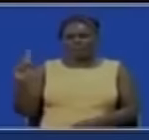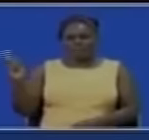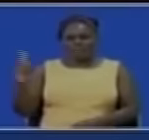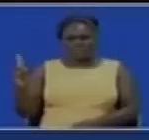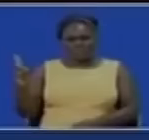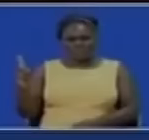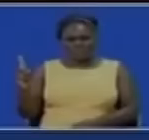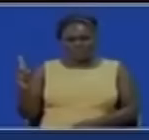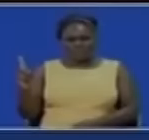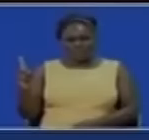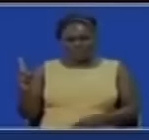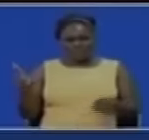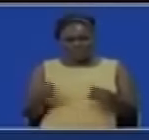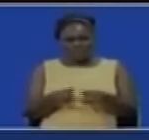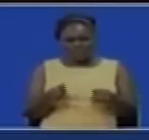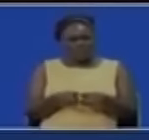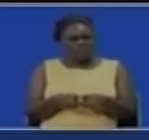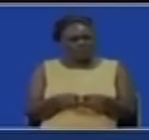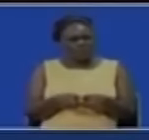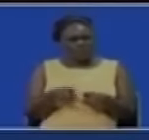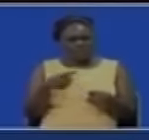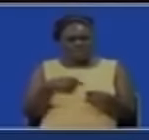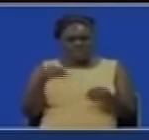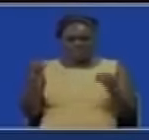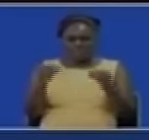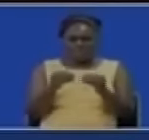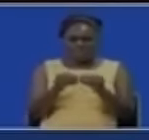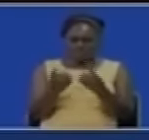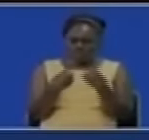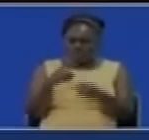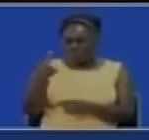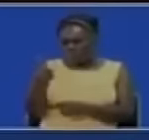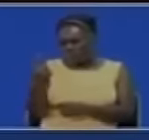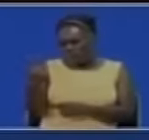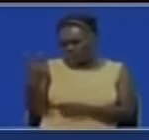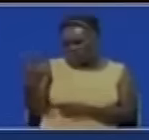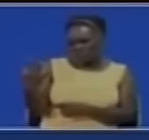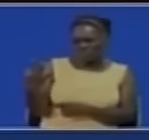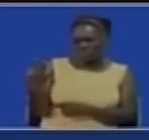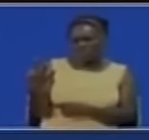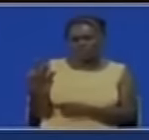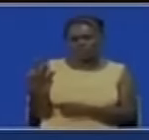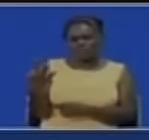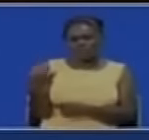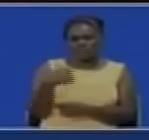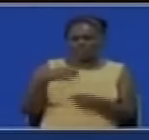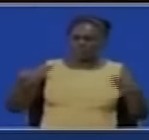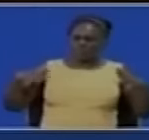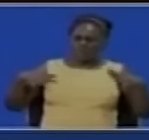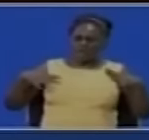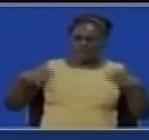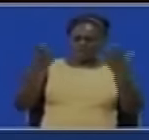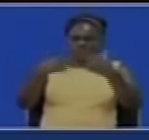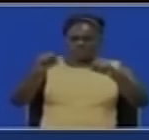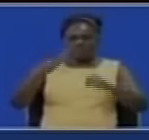chama ya Kenya. Na ningependa mimi kumfikia na niseme na yeye. I'm very proud of my president. He was